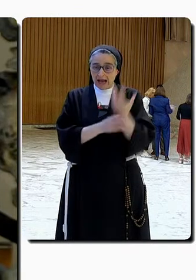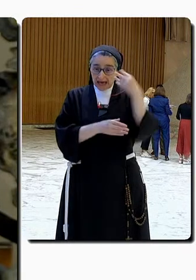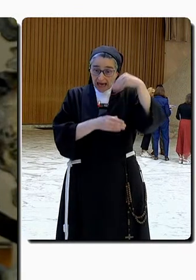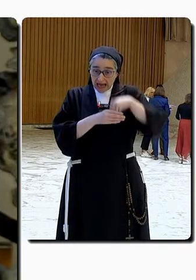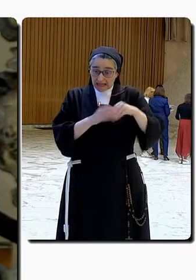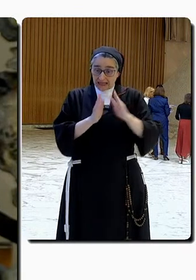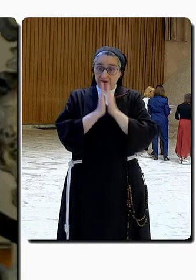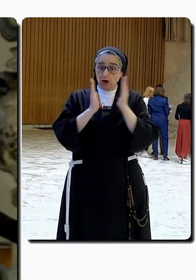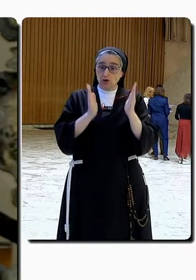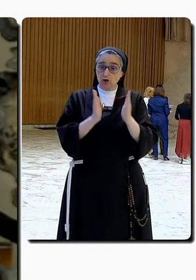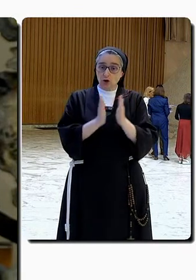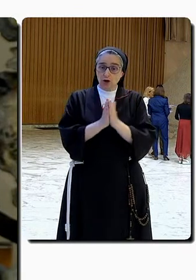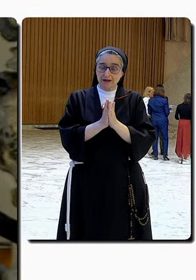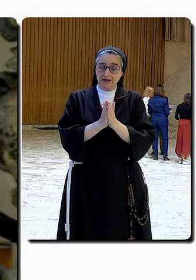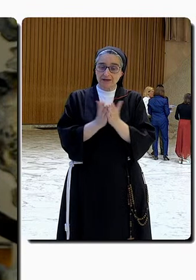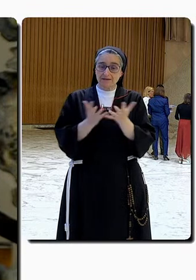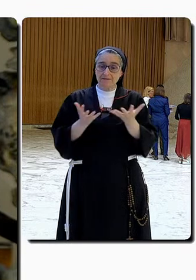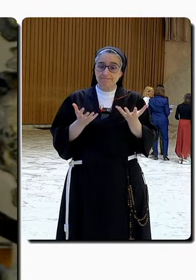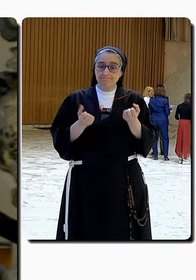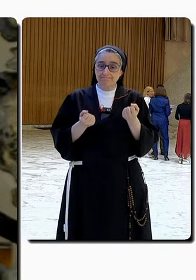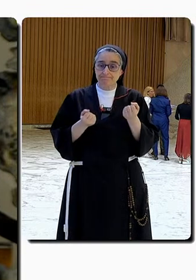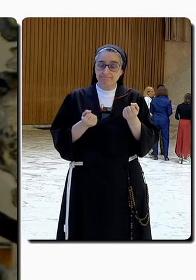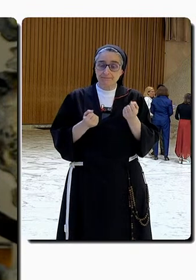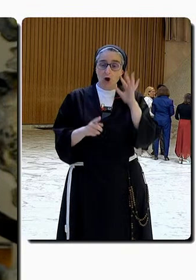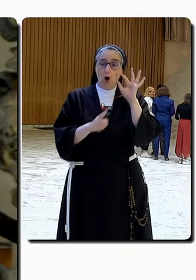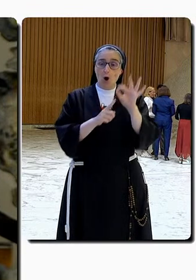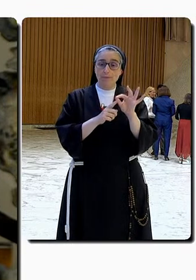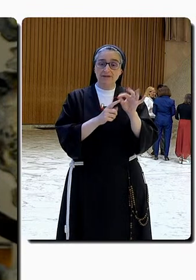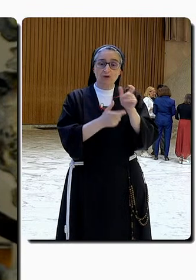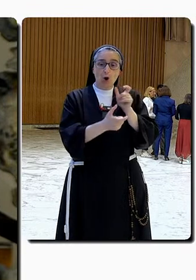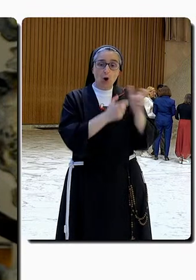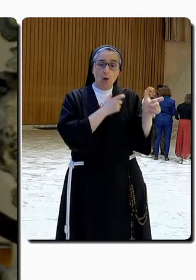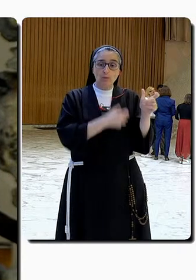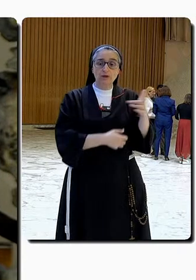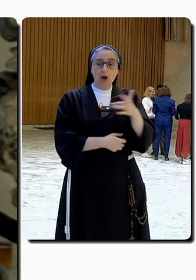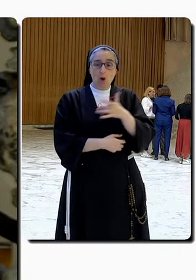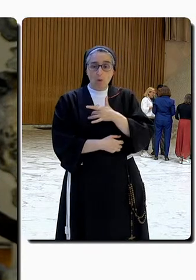Chiesa spazi per comunicare cuore a cuore.